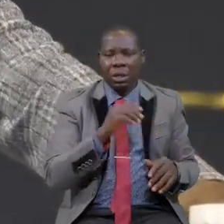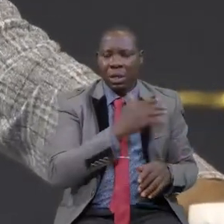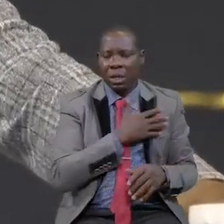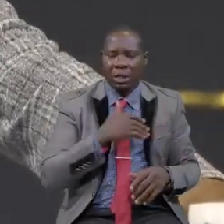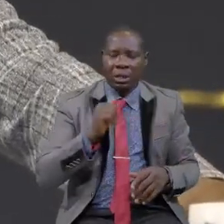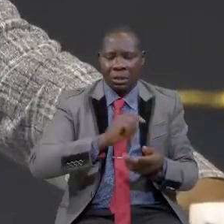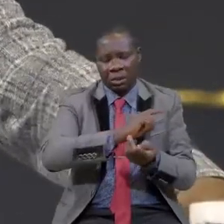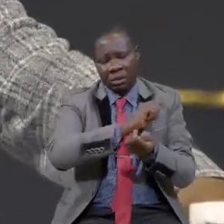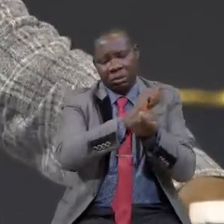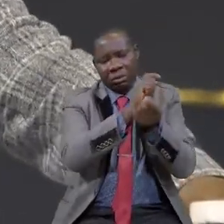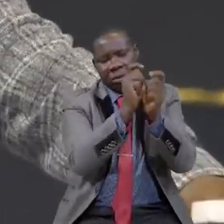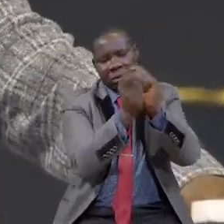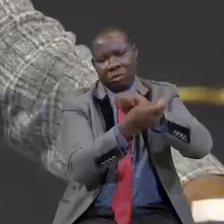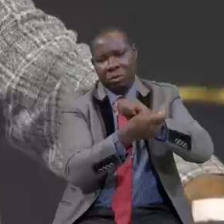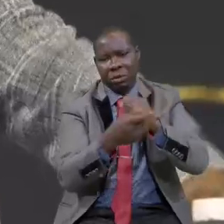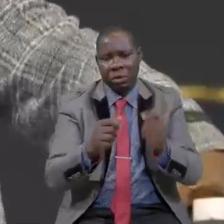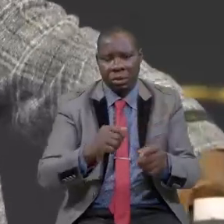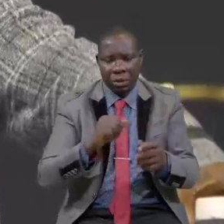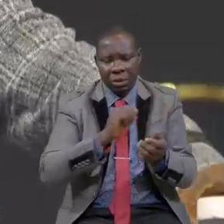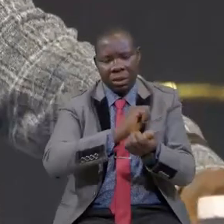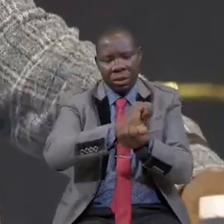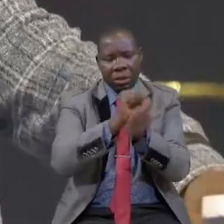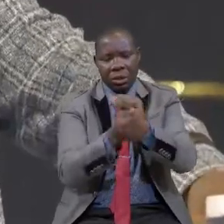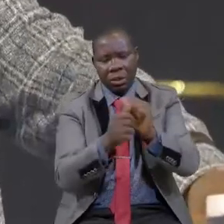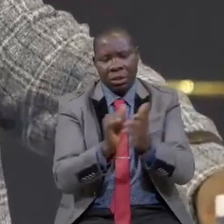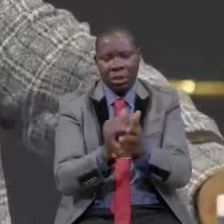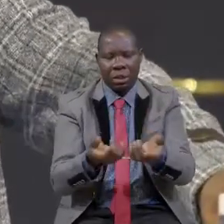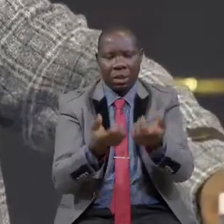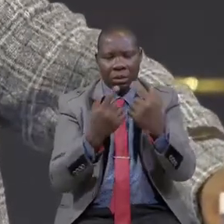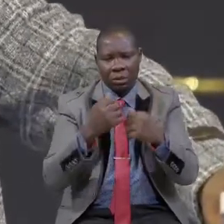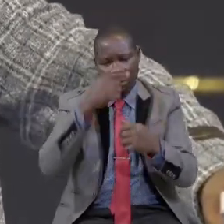le changement de vie qui survient